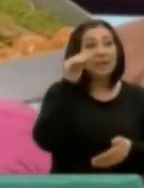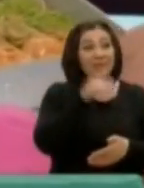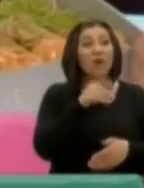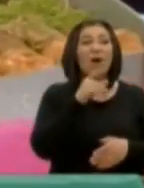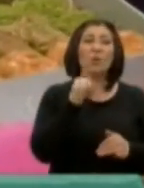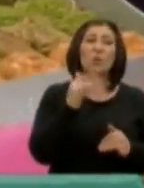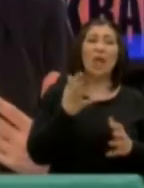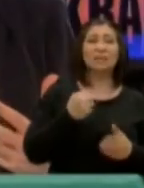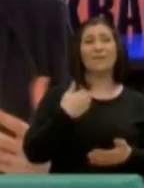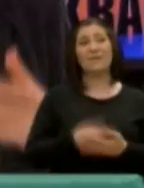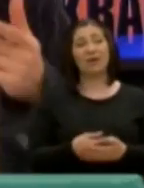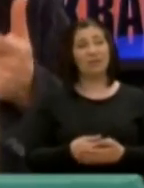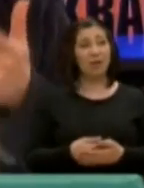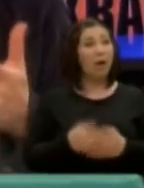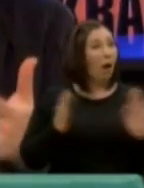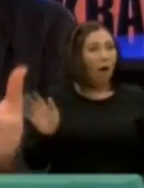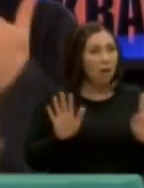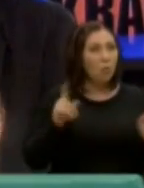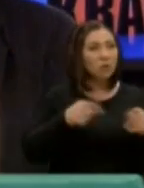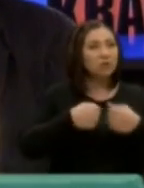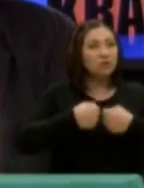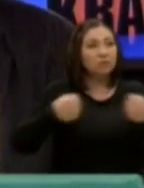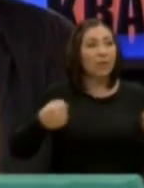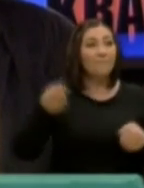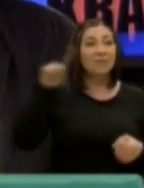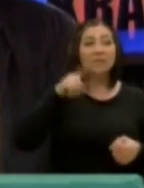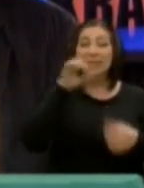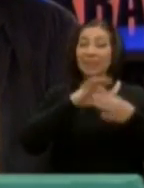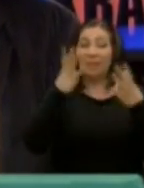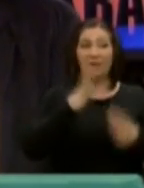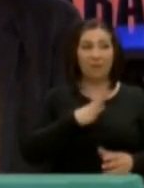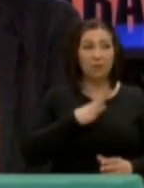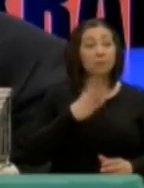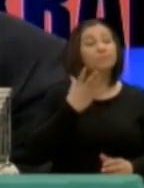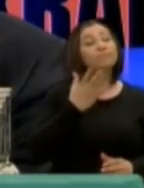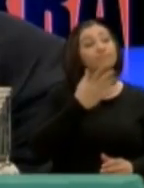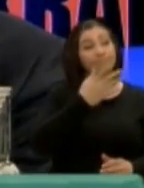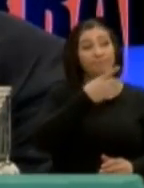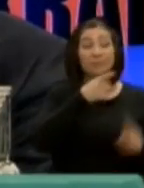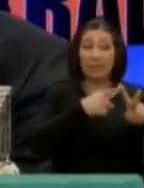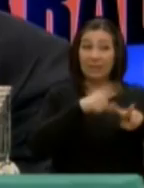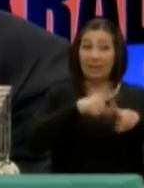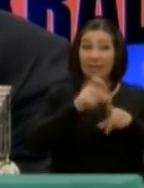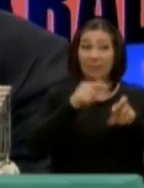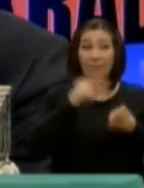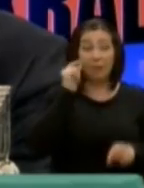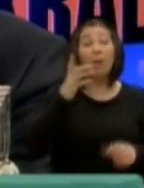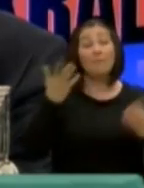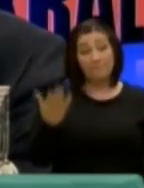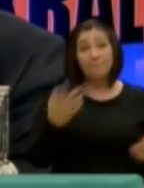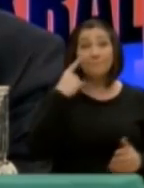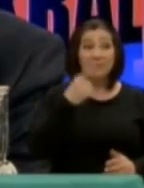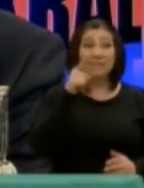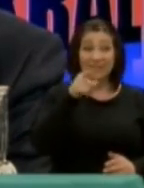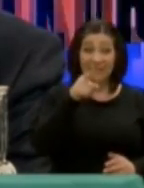ah kilo alacağım bilmem ne falan. Halbuki onun şişmanlığı aslında başka şeyler yüzündendir. Bakın Okan Bey. Eğer siz yaptığınız